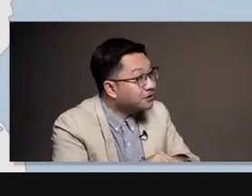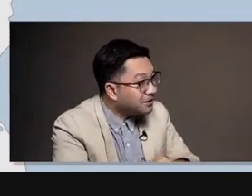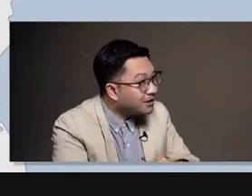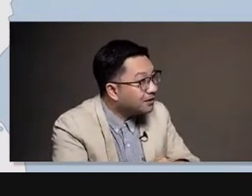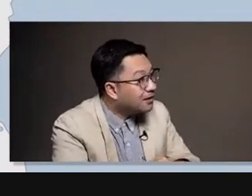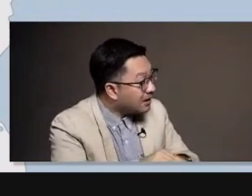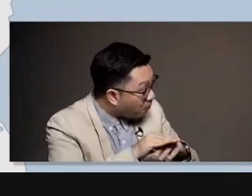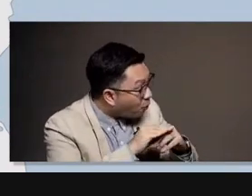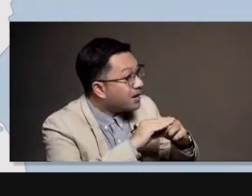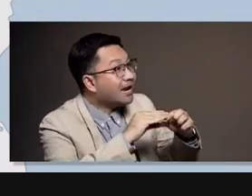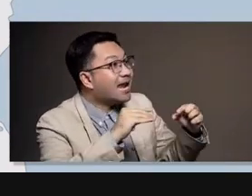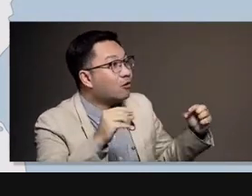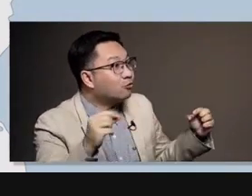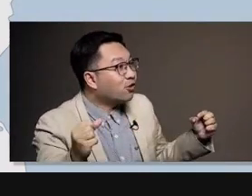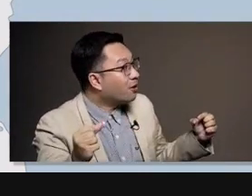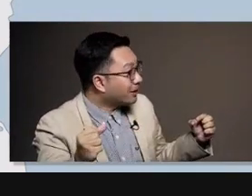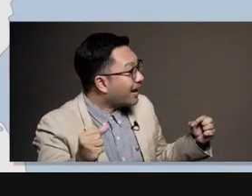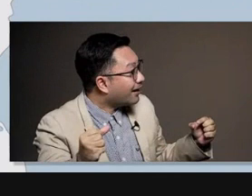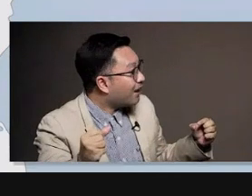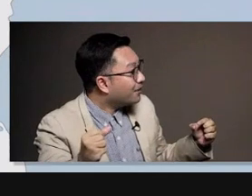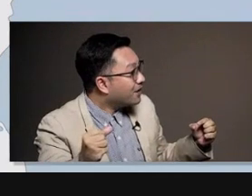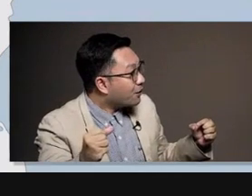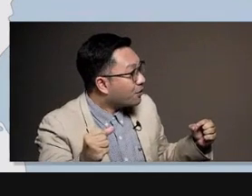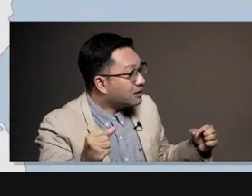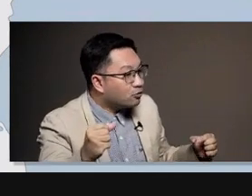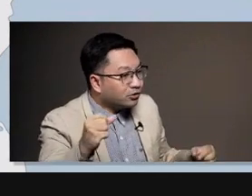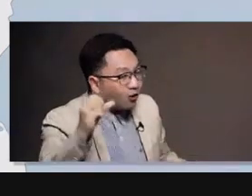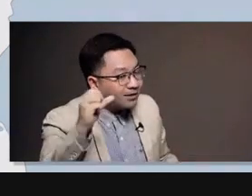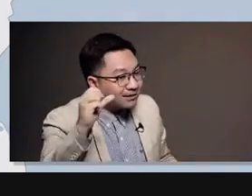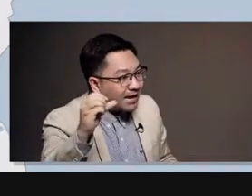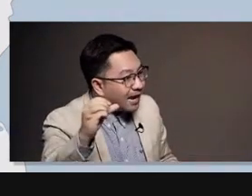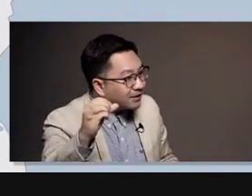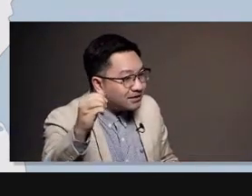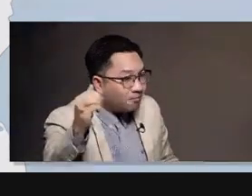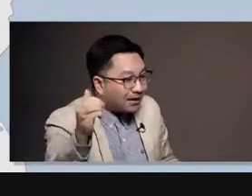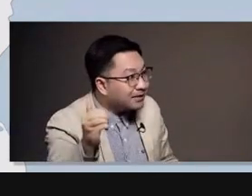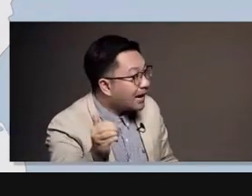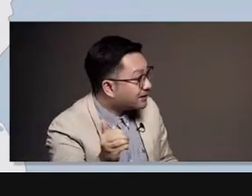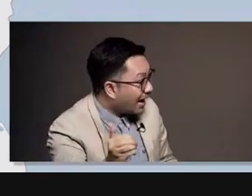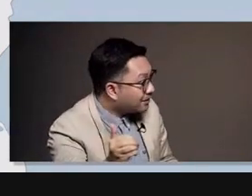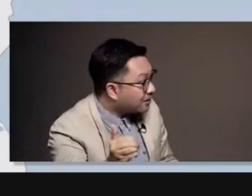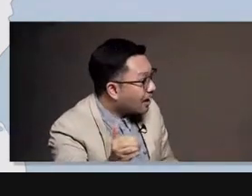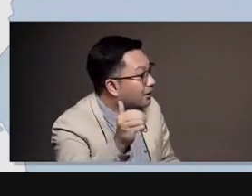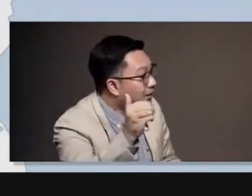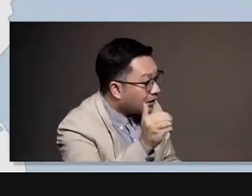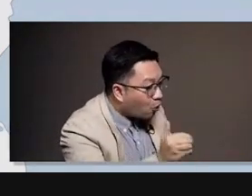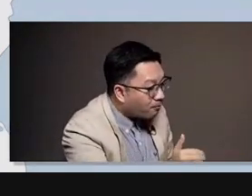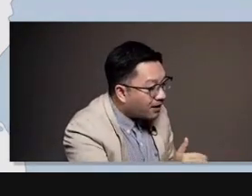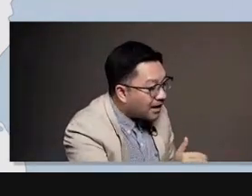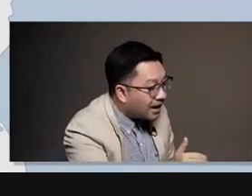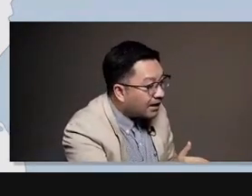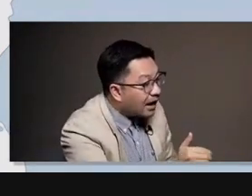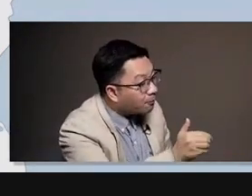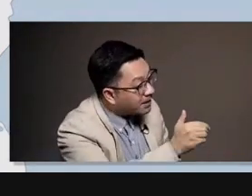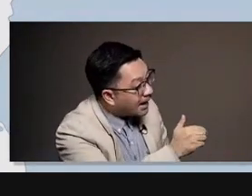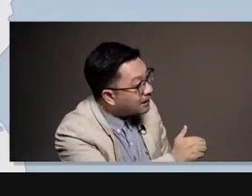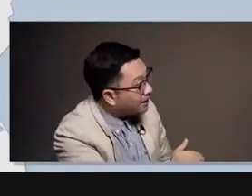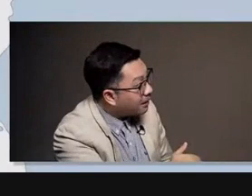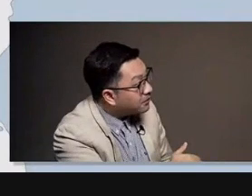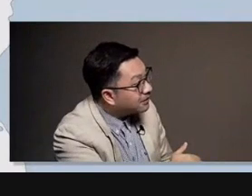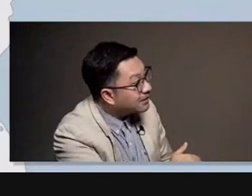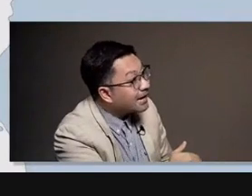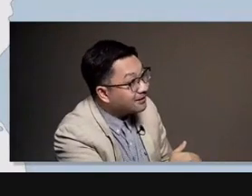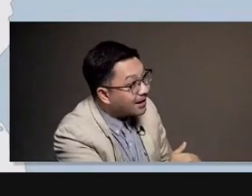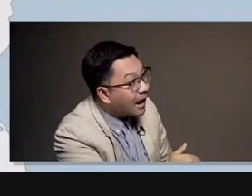ากนั่นคือจีนผมเห็นแนวลูกศรเหมือนกันครับก็คือลูกศรจากชายแดนจีนมาที่รัฐฉานเหนือลงมันดาเลแล้วไปท่